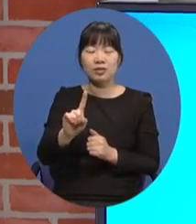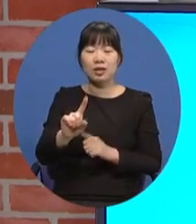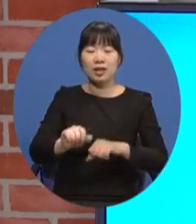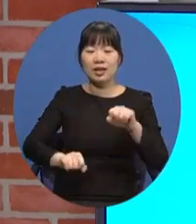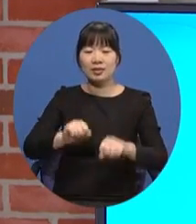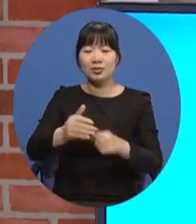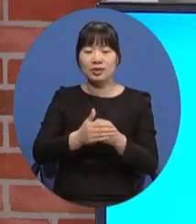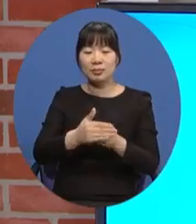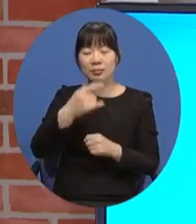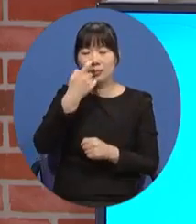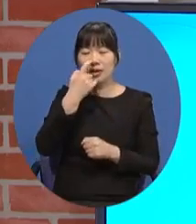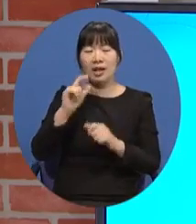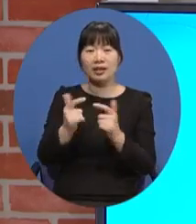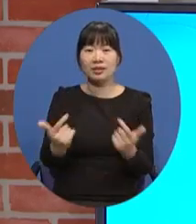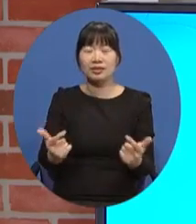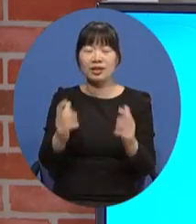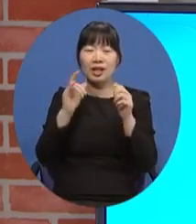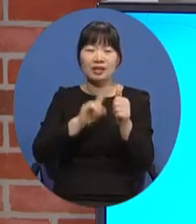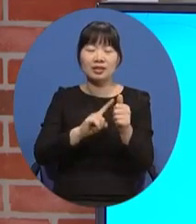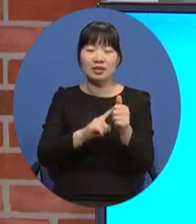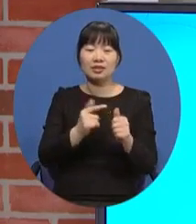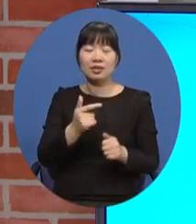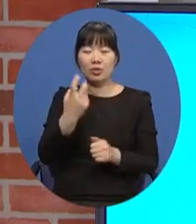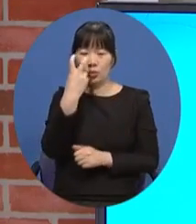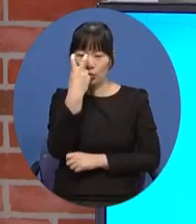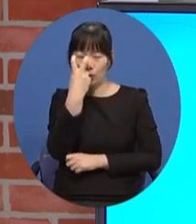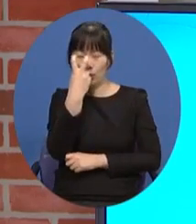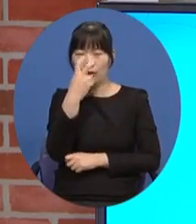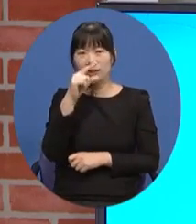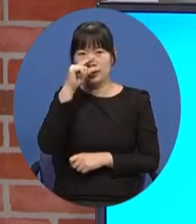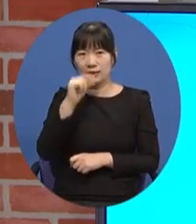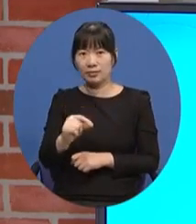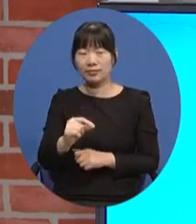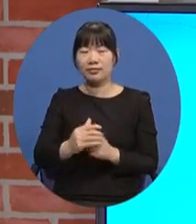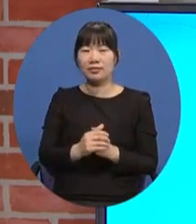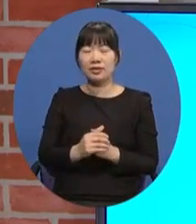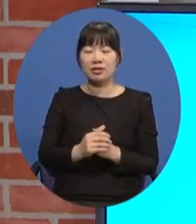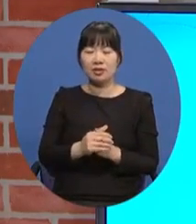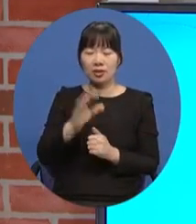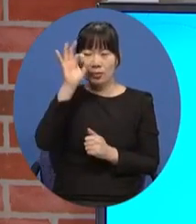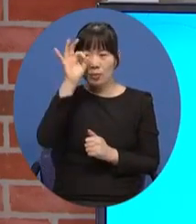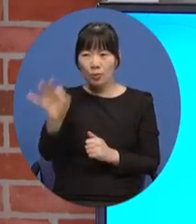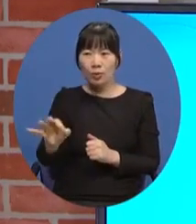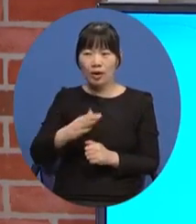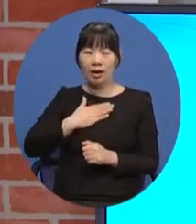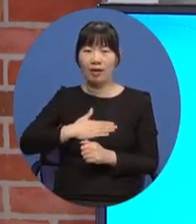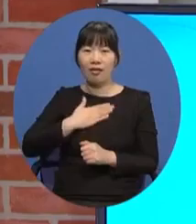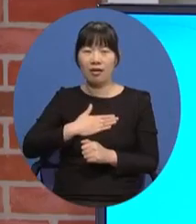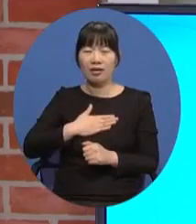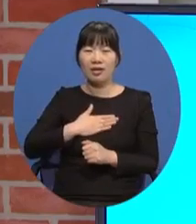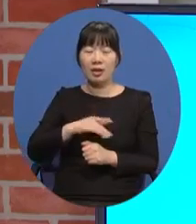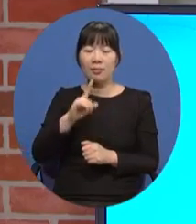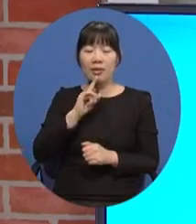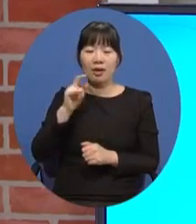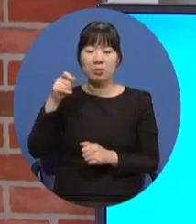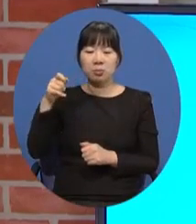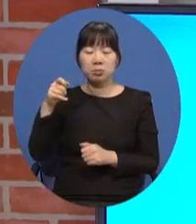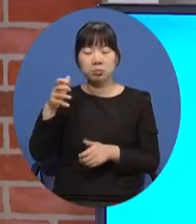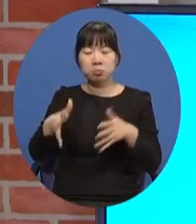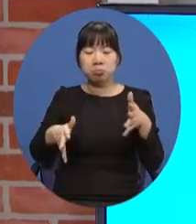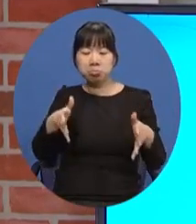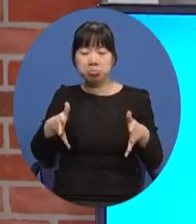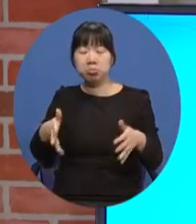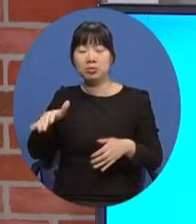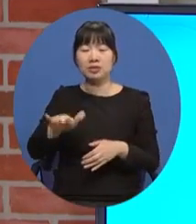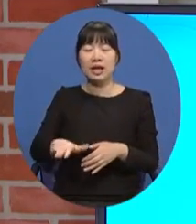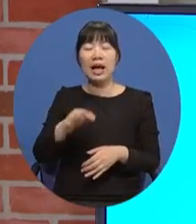배우는 게 아니고 아이들은 굉장히 관찰력이 예민합니다. 딱 보면 알아요. 벌써. 말은 잘 못해도. 그래도,